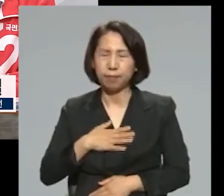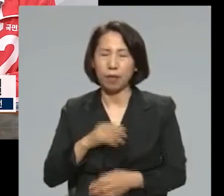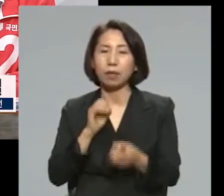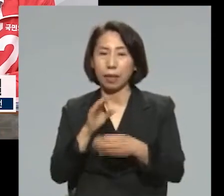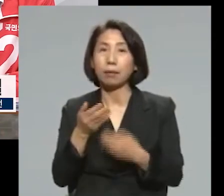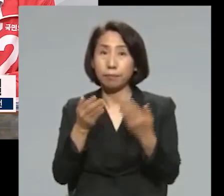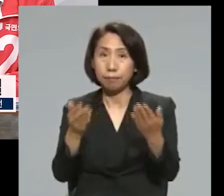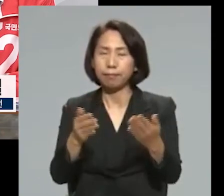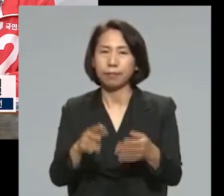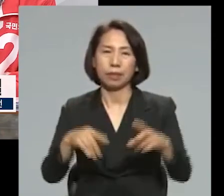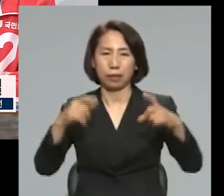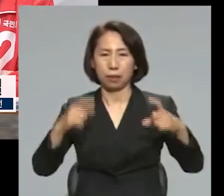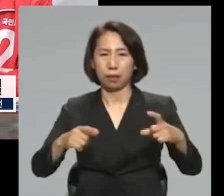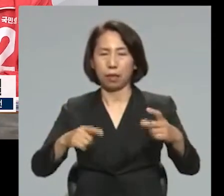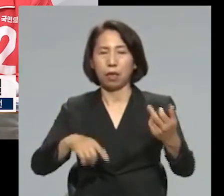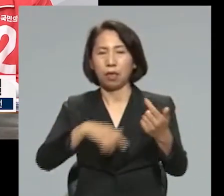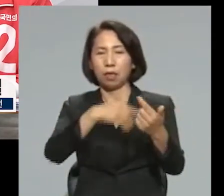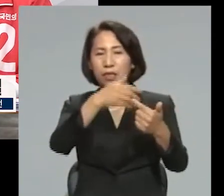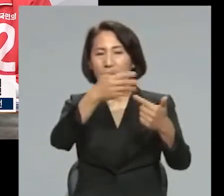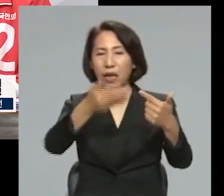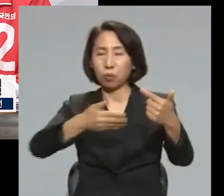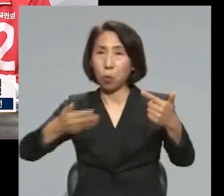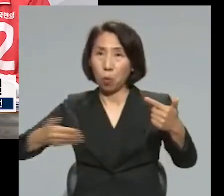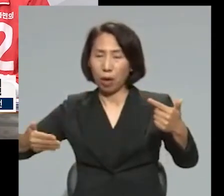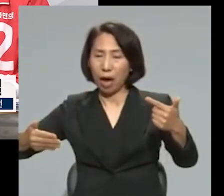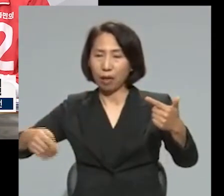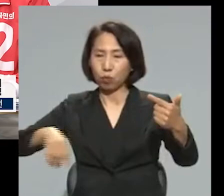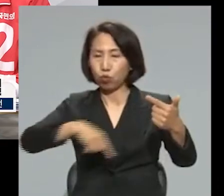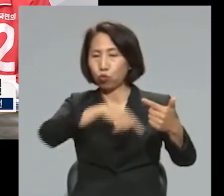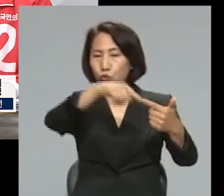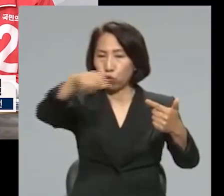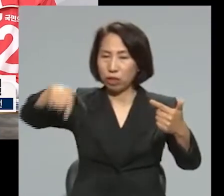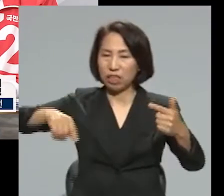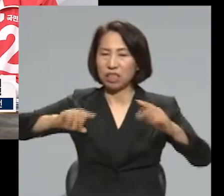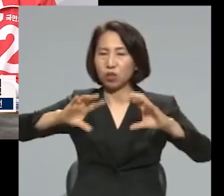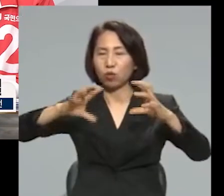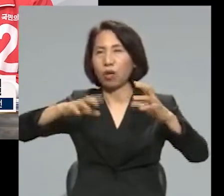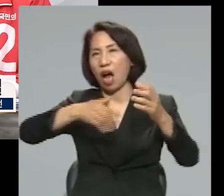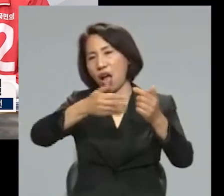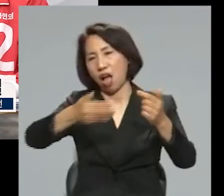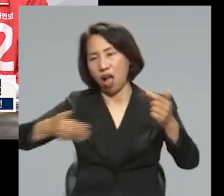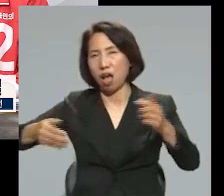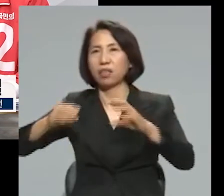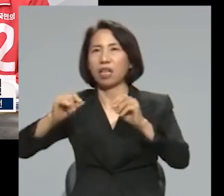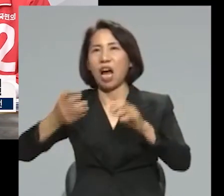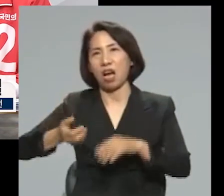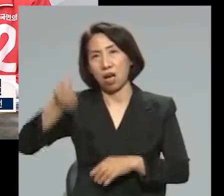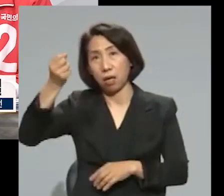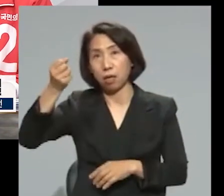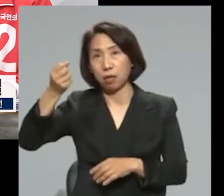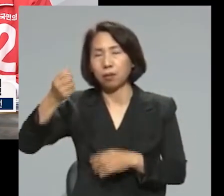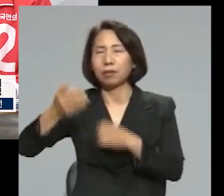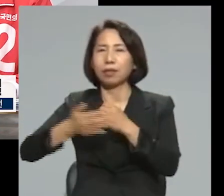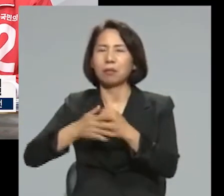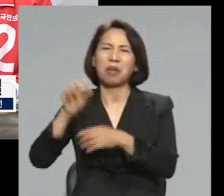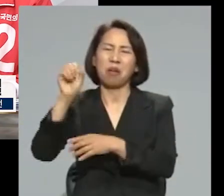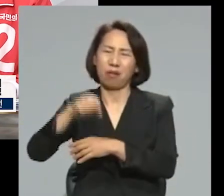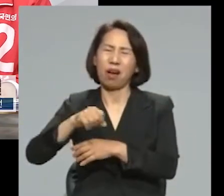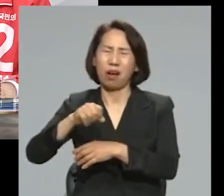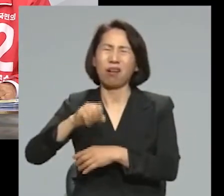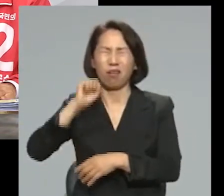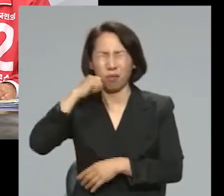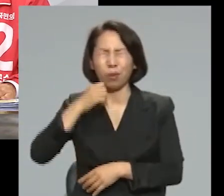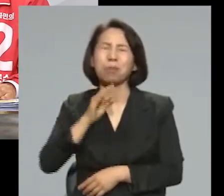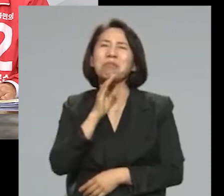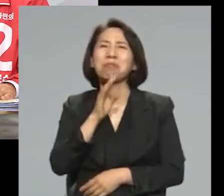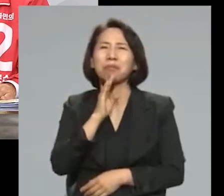이 지역은 낙동 강변, 그러니까 국가하천 지역이라서 사실상 허가 내기가 상당히 어려운 지역입니다.